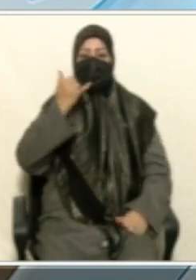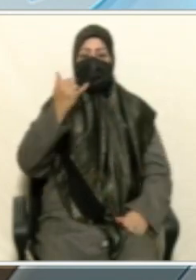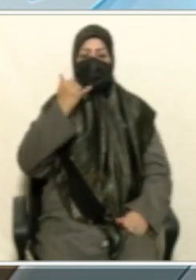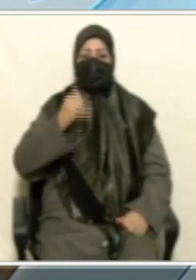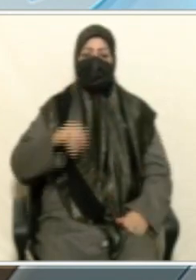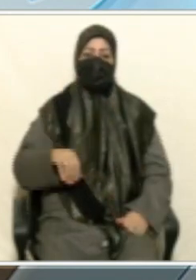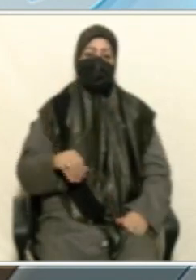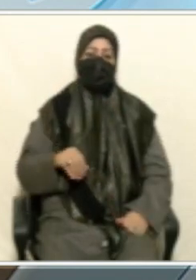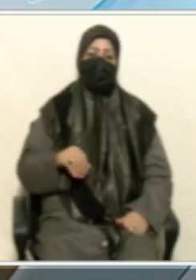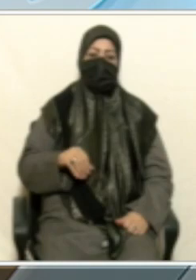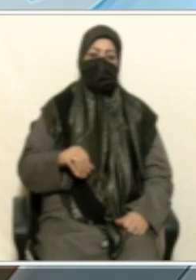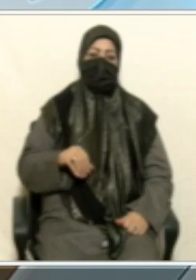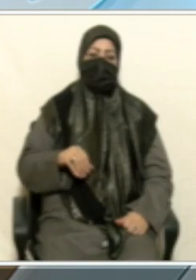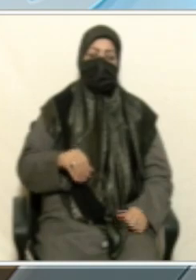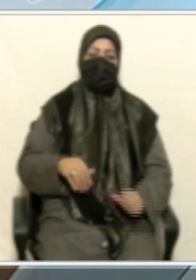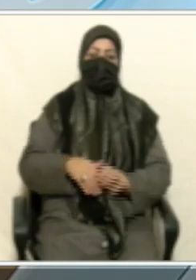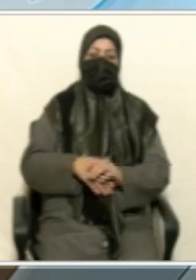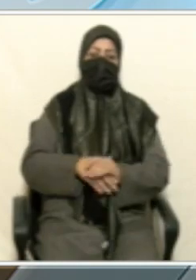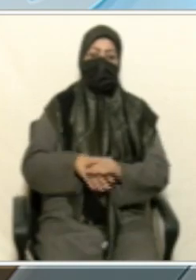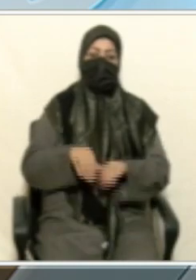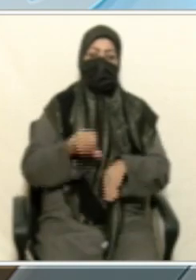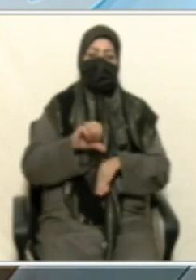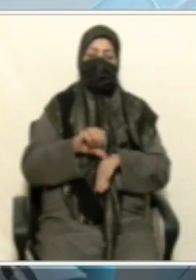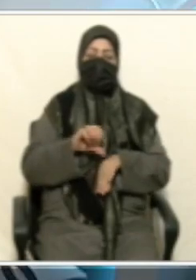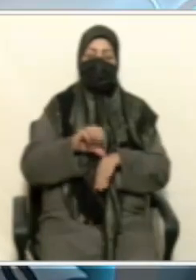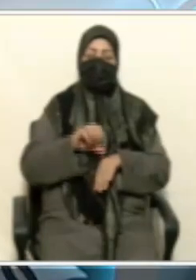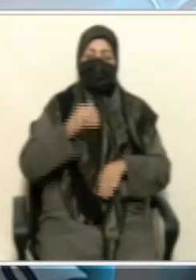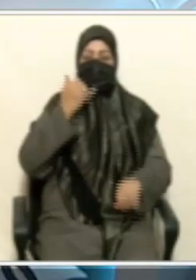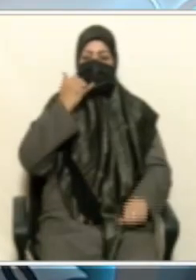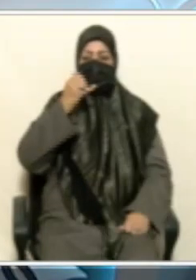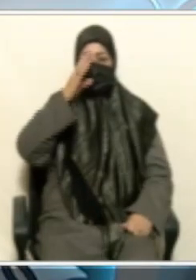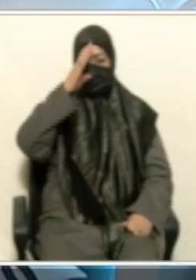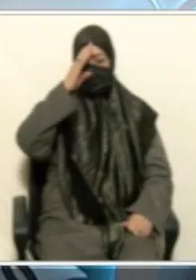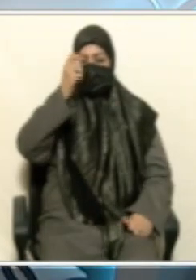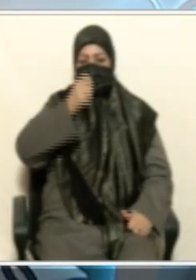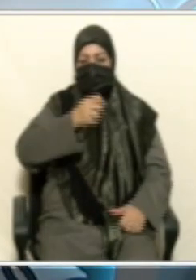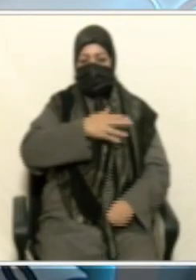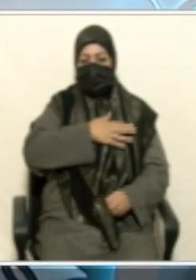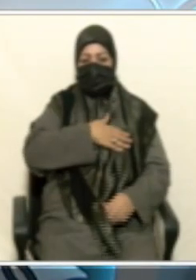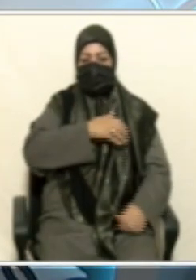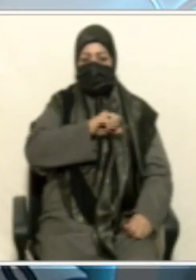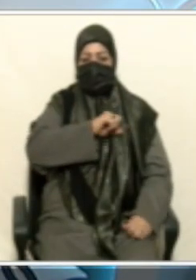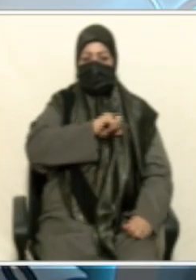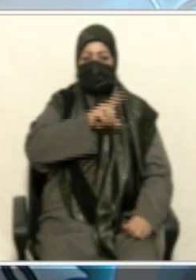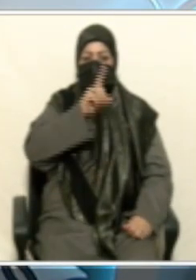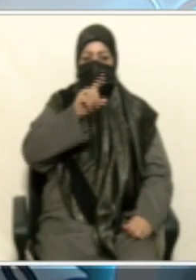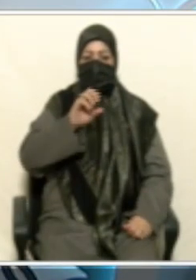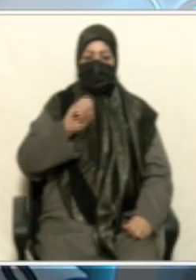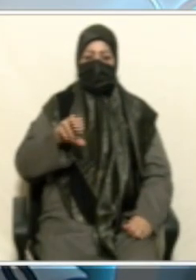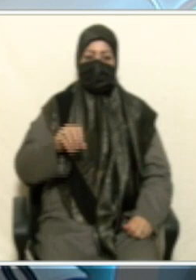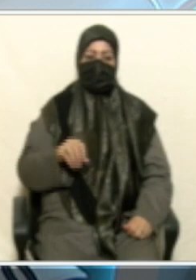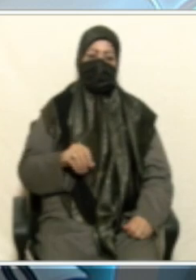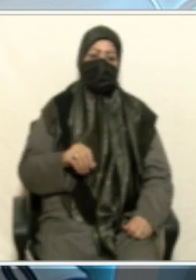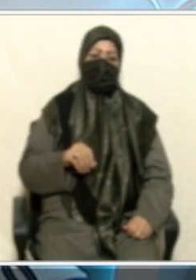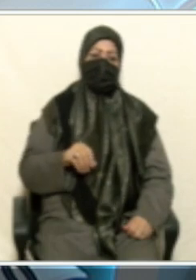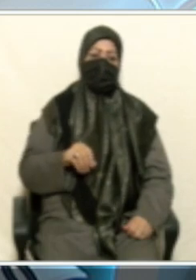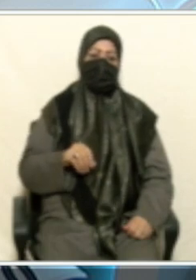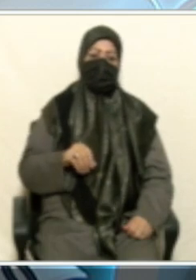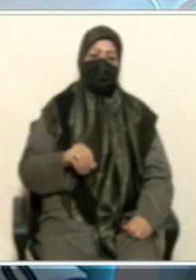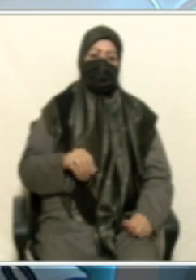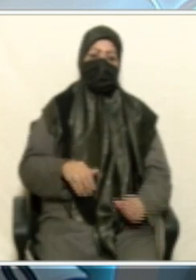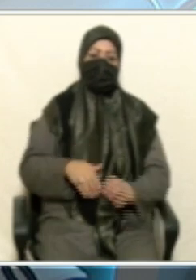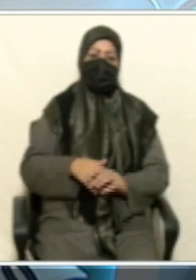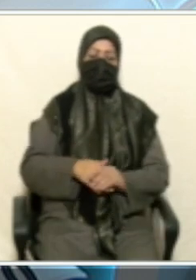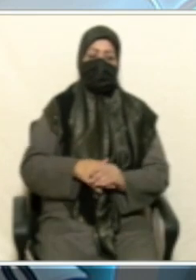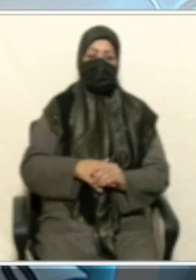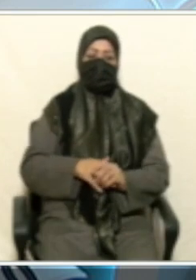طرابلس. السلام عليكم ورحمة الله وبركاته. وعليكم السلام ورحمة الله وبركاته. أهلا وسهلا. حياك الله شيخنا الفاضل. حياك الله فيك. أهلا وسهلا. يلا جميع مشايخنا الفاضل إن